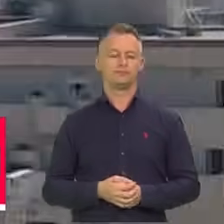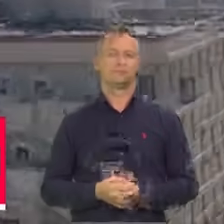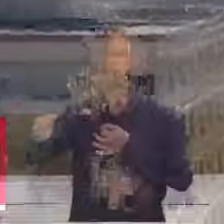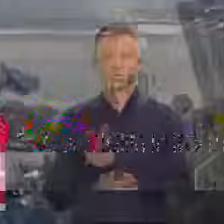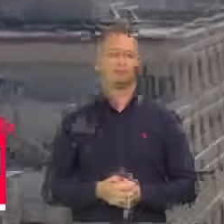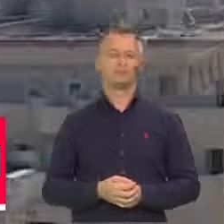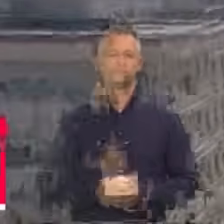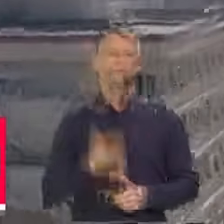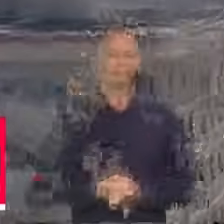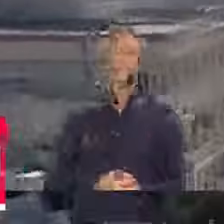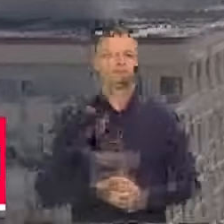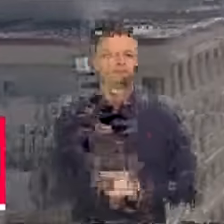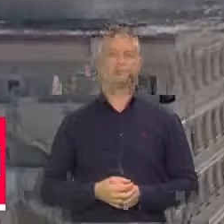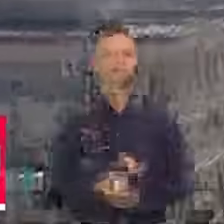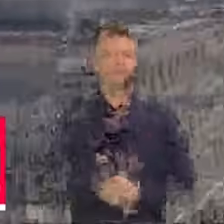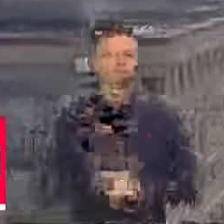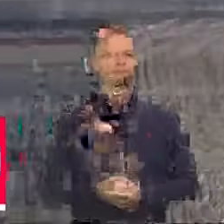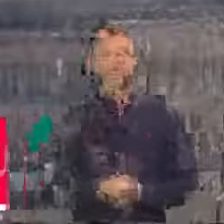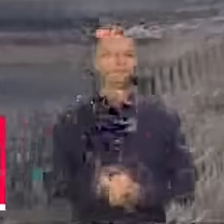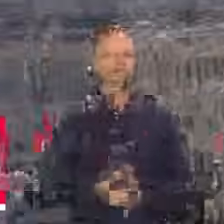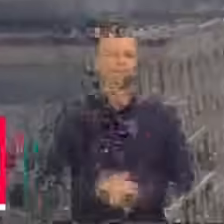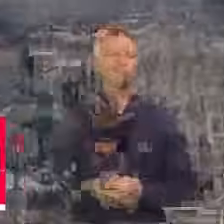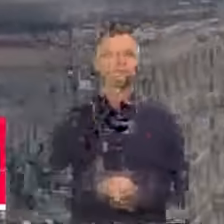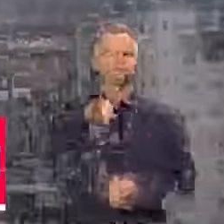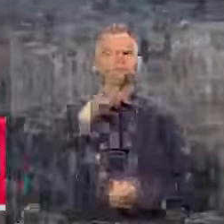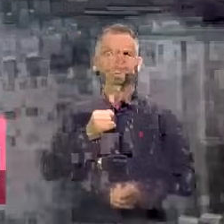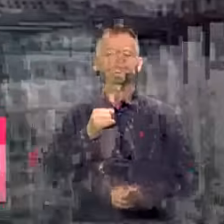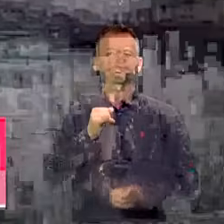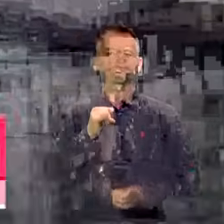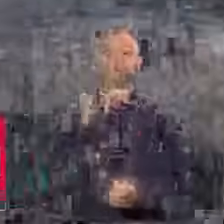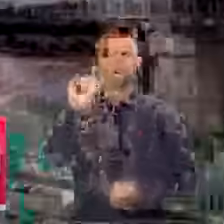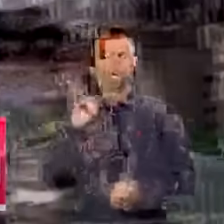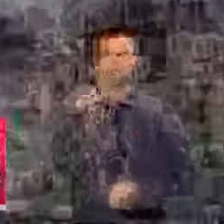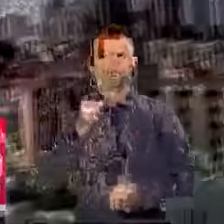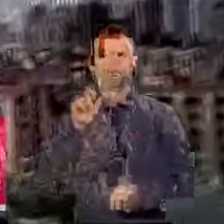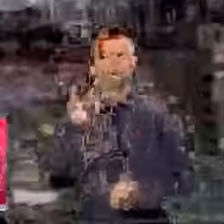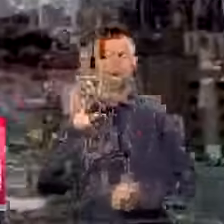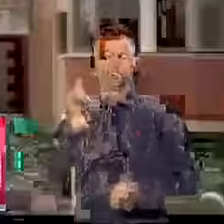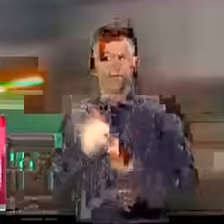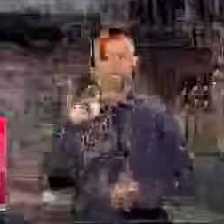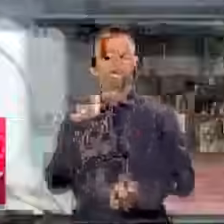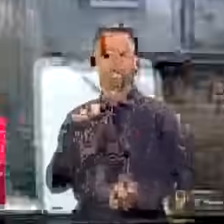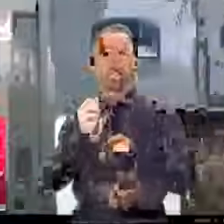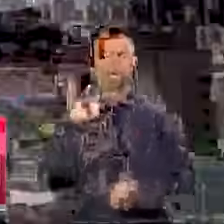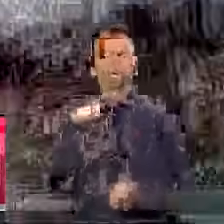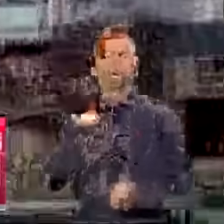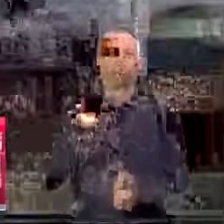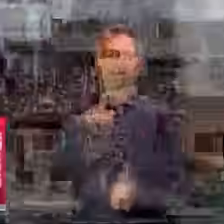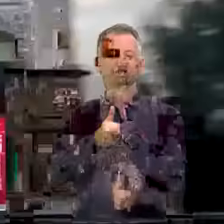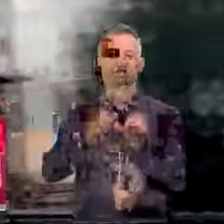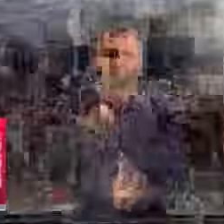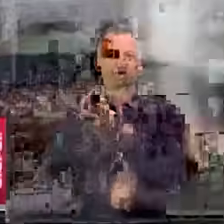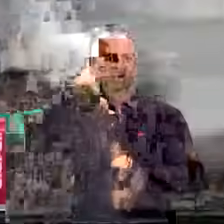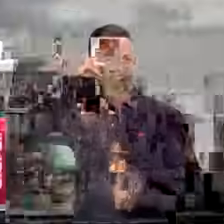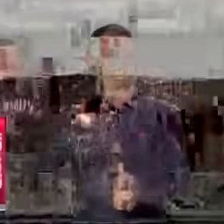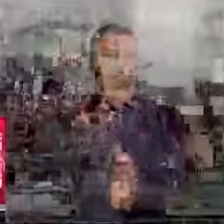Izbucnirea războiului, Israelul a fost atacat masiv din Siria, Gaza, a fost vizitat în special Tel Avivul. Toate rachetele au fost